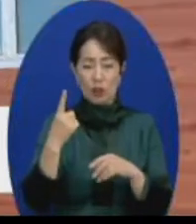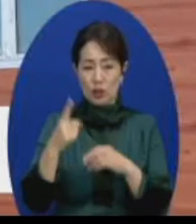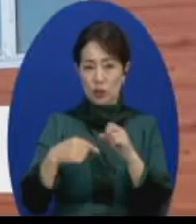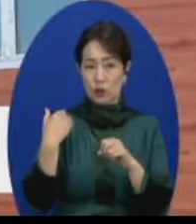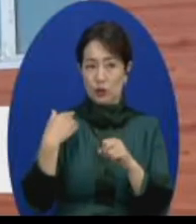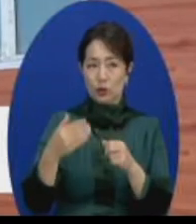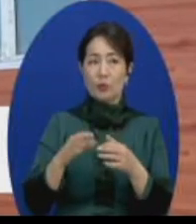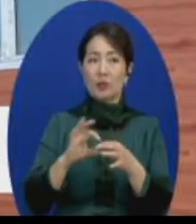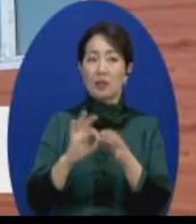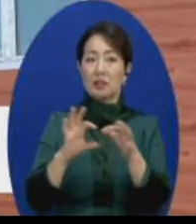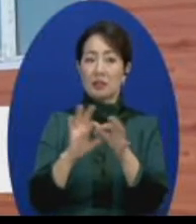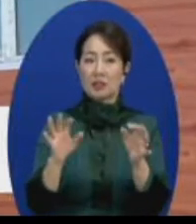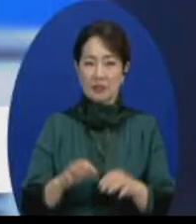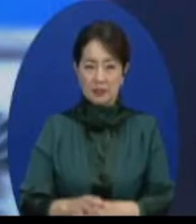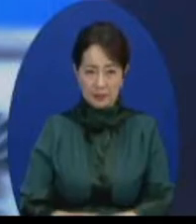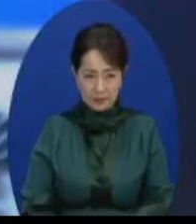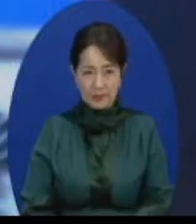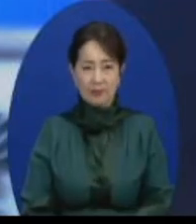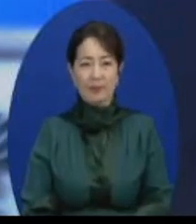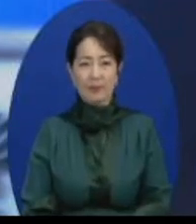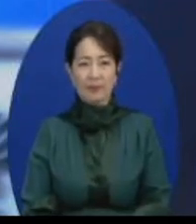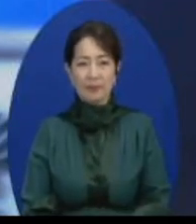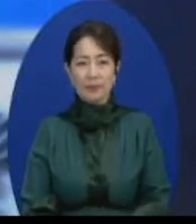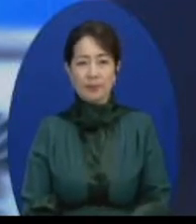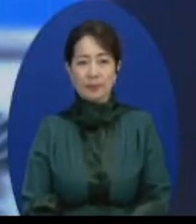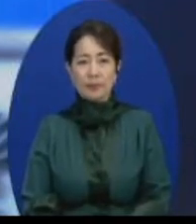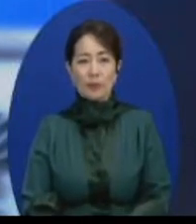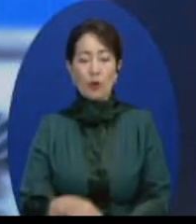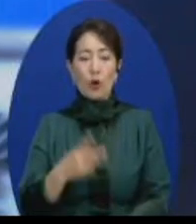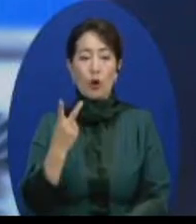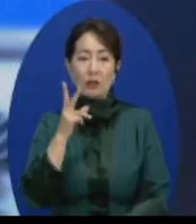жилээс ашиглалтад оруулжээ. Хоёр настай хүүхдүүд